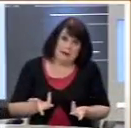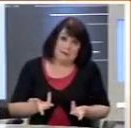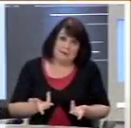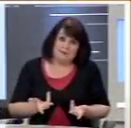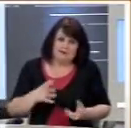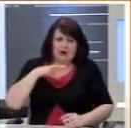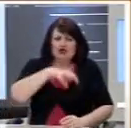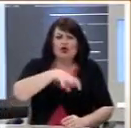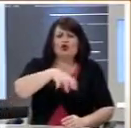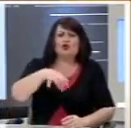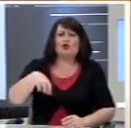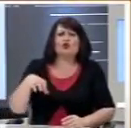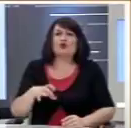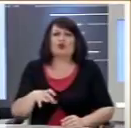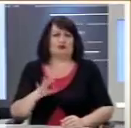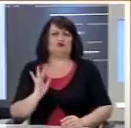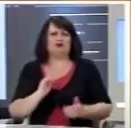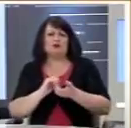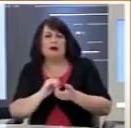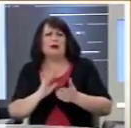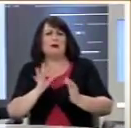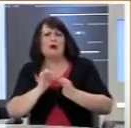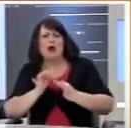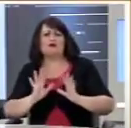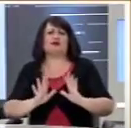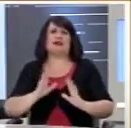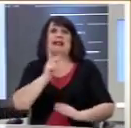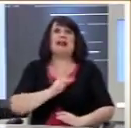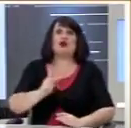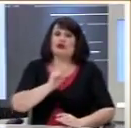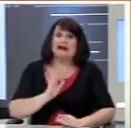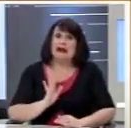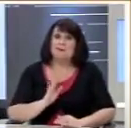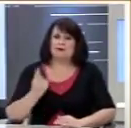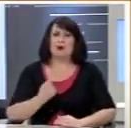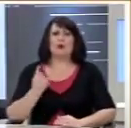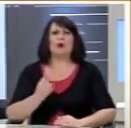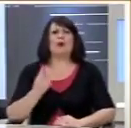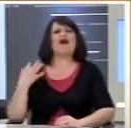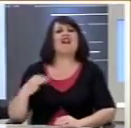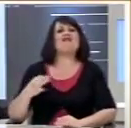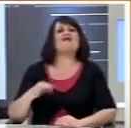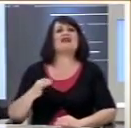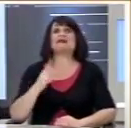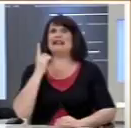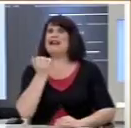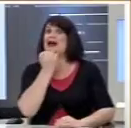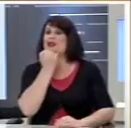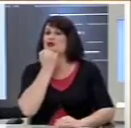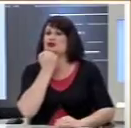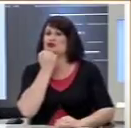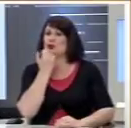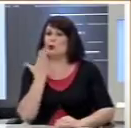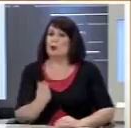τοπικό οργάνωση ή στην κοινωνία, συνήθως είναι ευάλωτοι σε ένα μεγάλο λάθος.